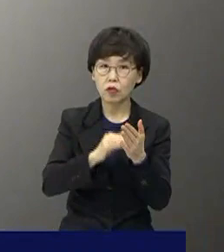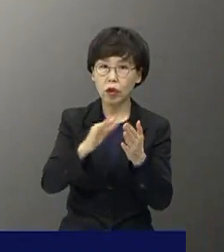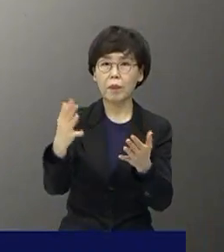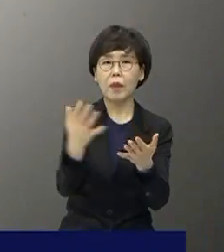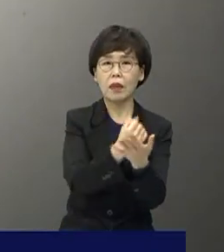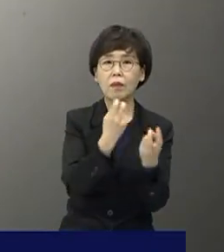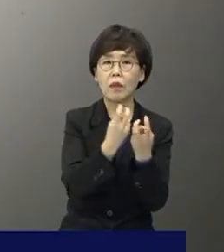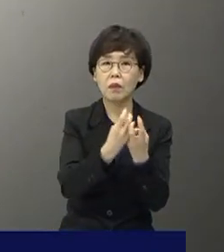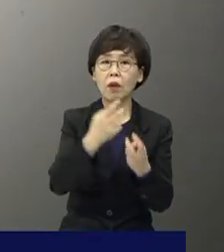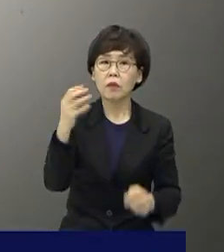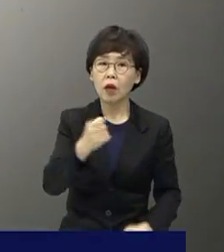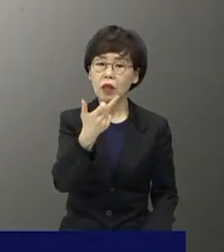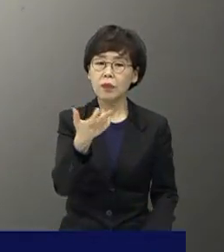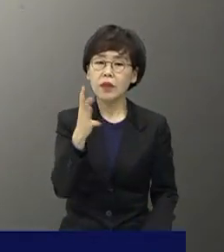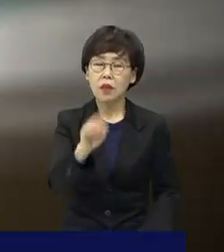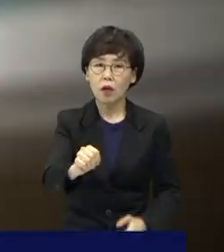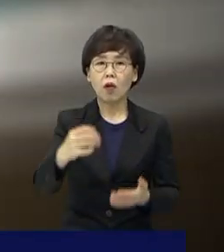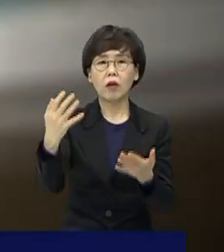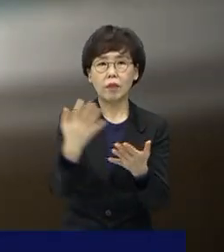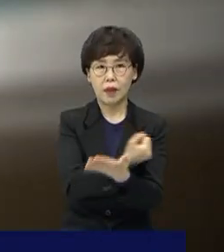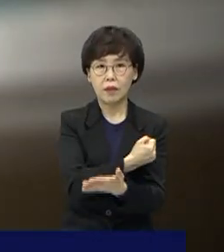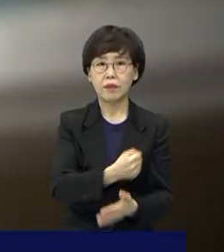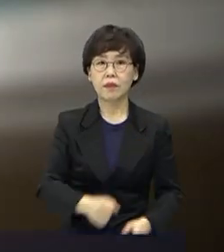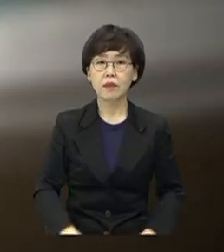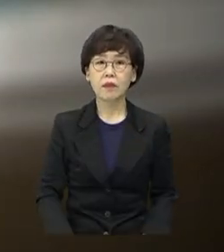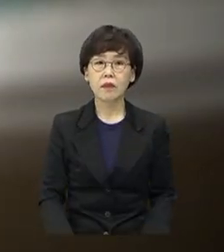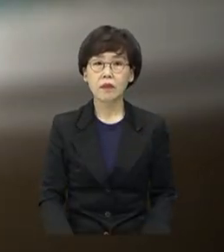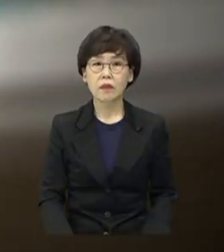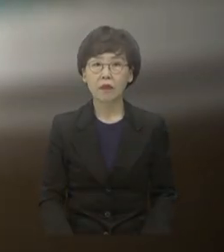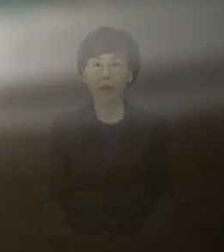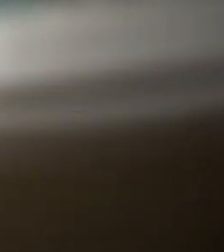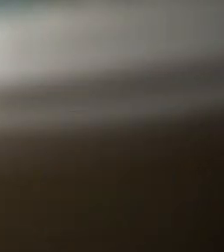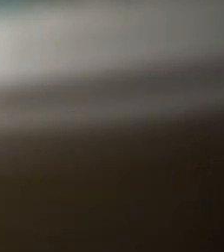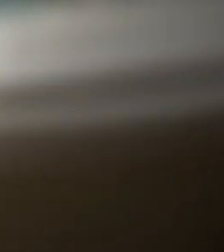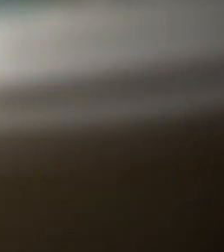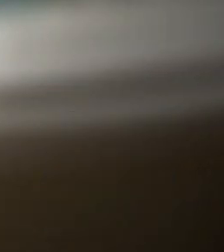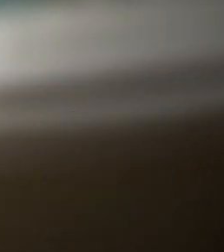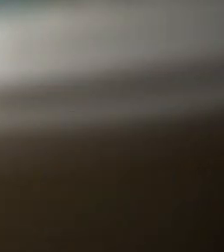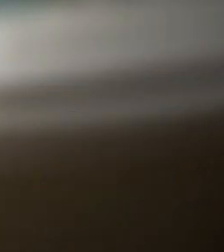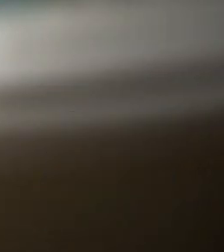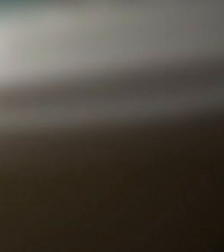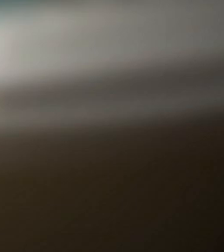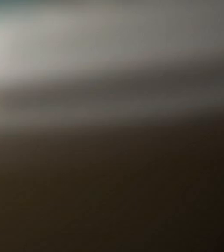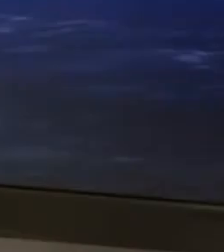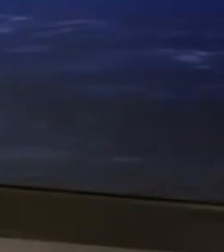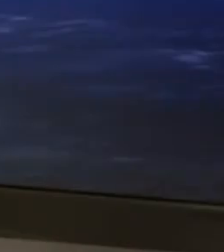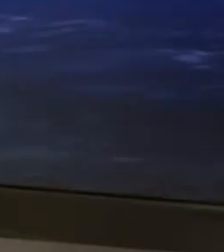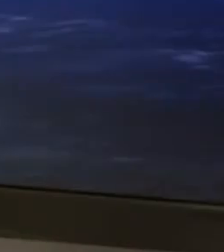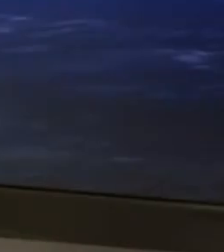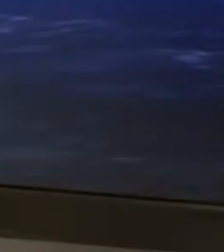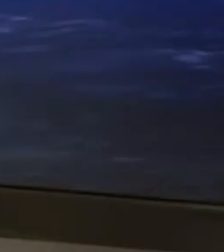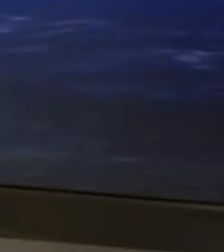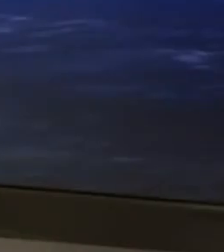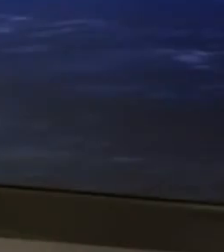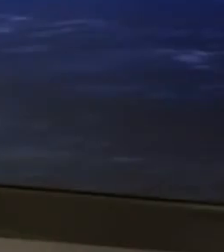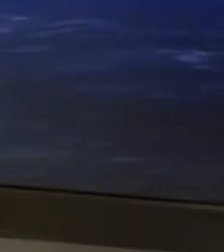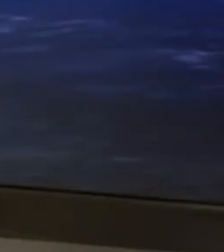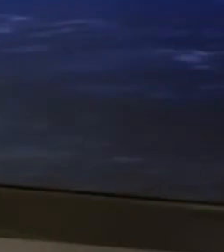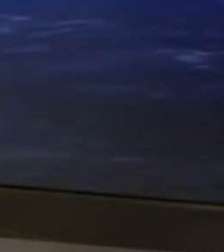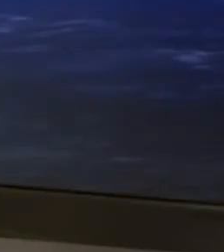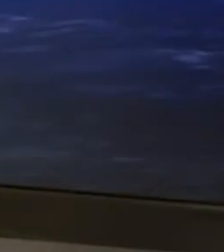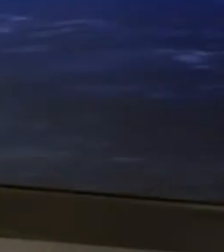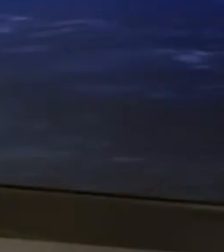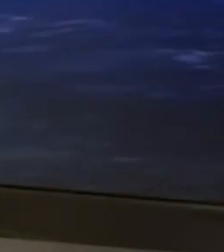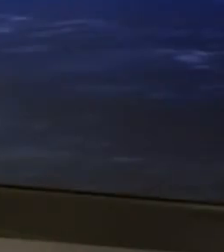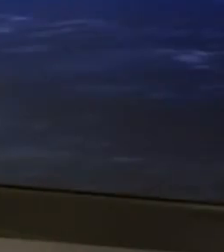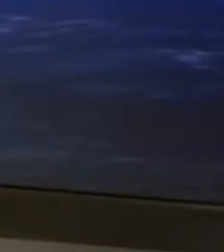가로채는 수법으로 17억여 원을 가로챘습니다. 지금까지 간추린 소식이었습니다. 안녕하십니까. 편사옥입니다. 더